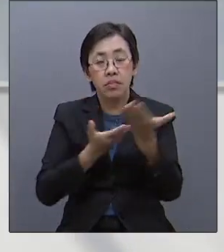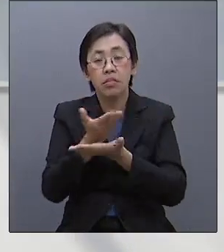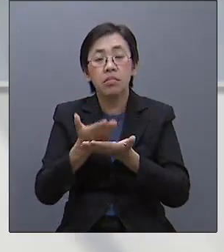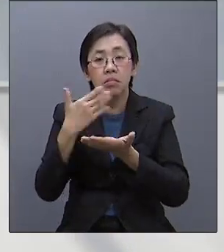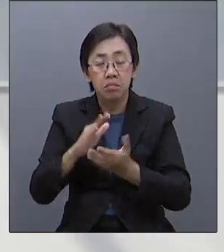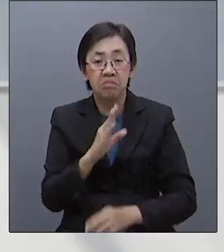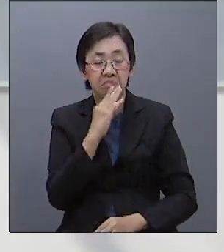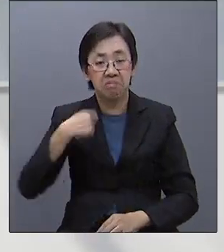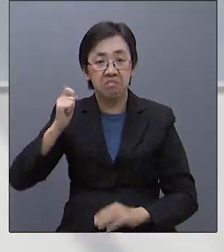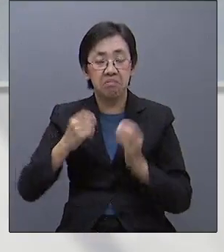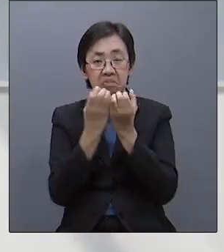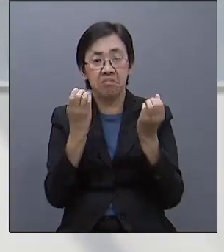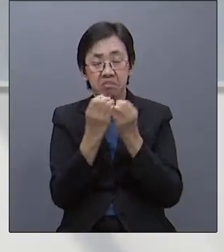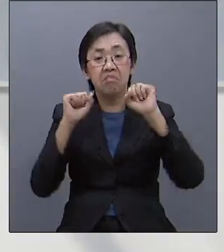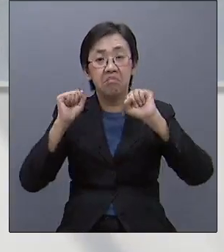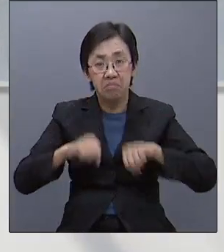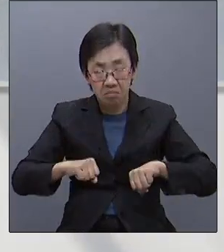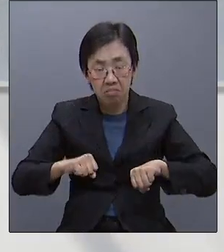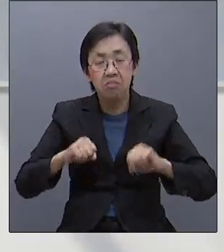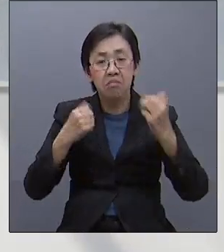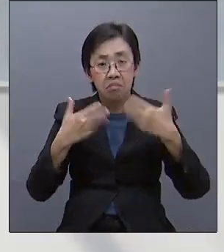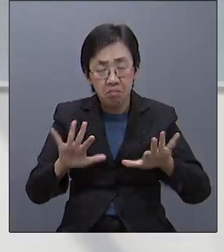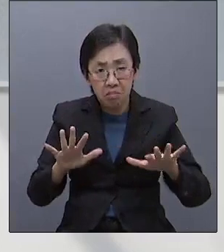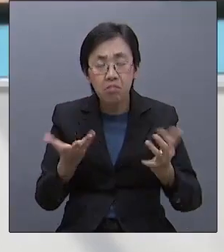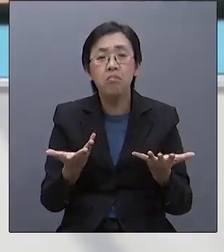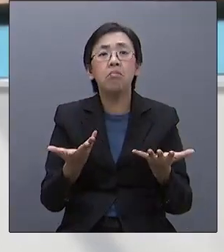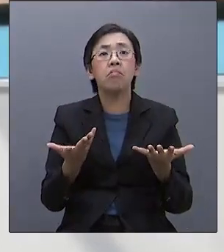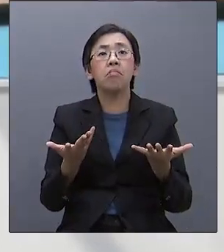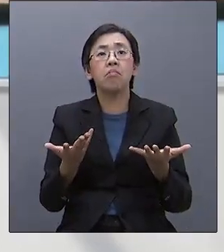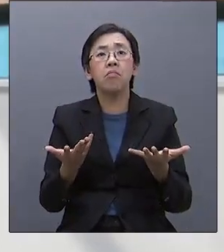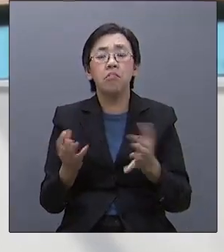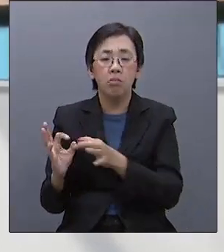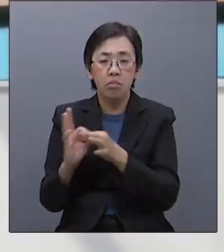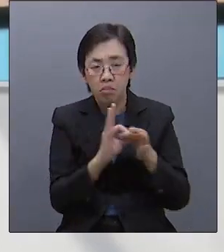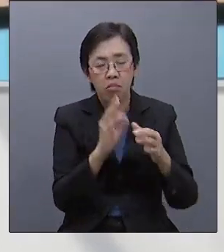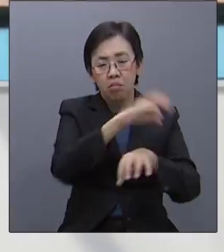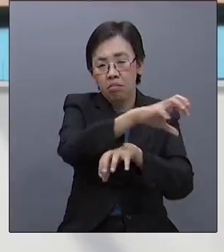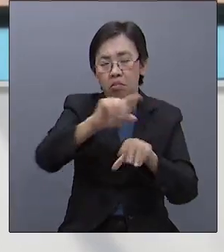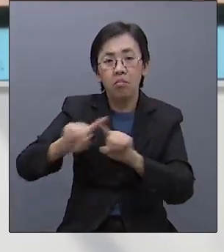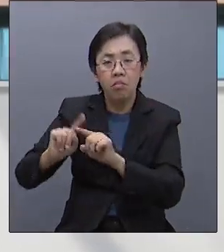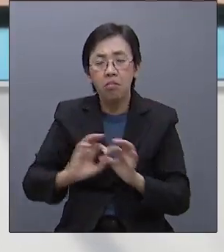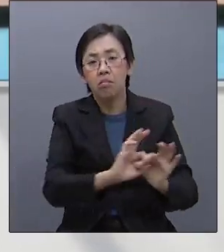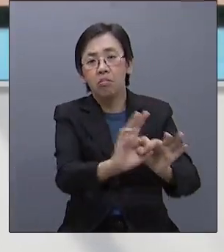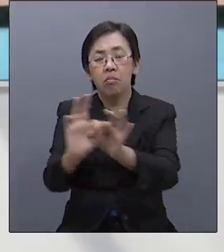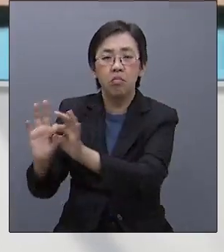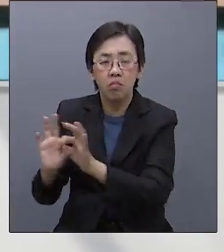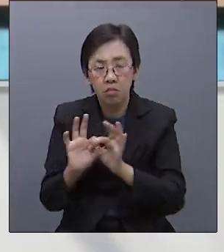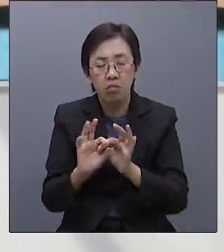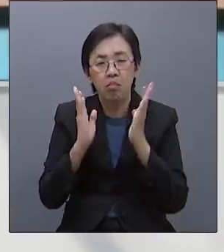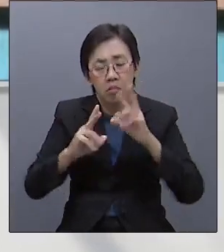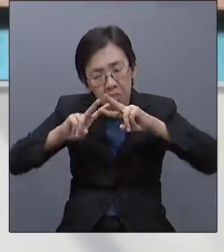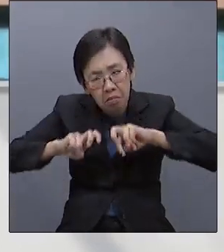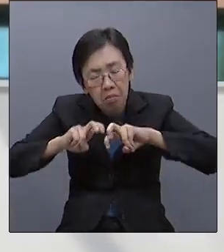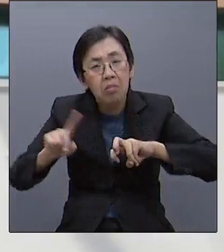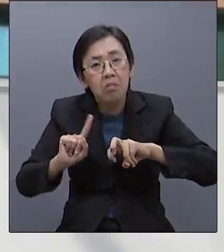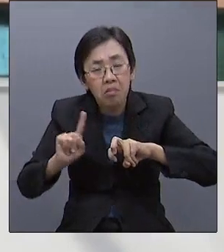เนี่ยศาลมีมติมีวินิจฉัยออกมาอย่างใดอย่างหนึ่งย่อมต้องผูกพันกับทุกองค์กรด้วยทีนี้ก็เลยมีการวิเคราะห์ต่อไป